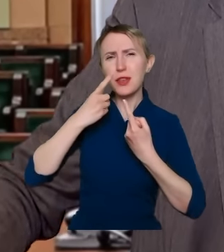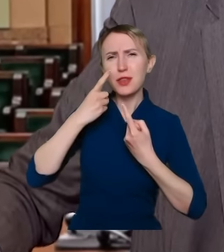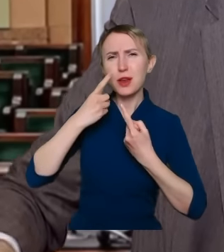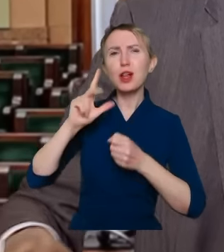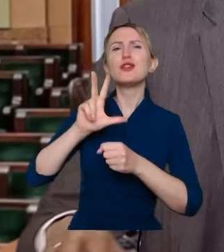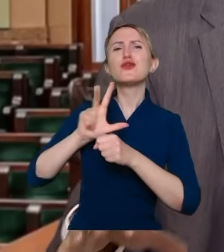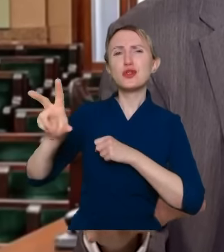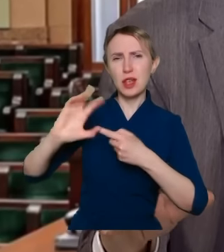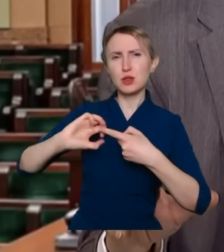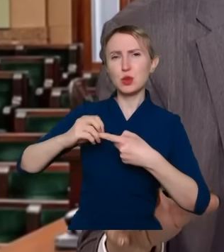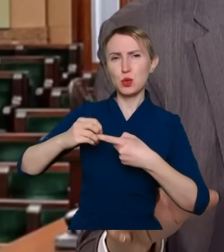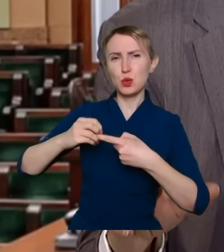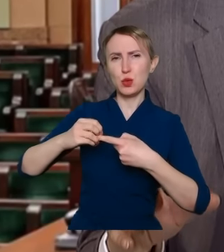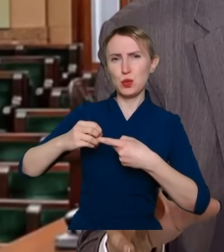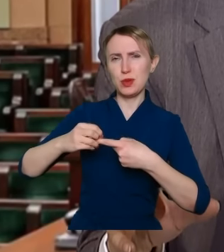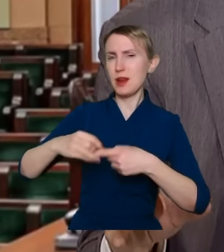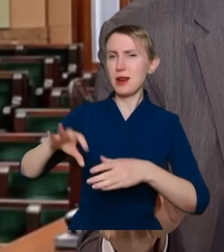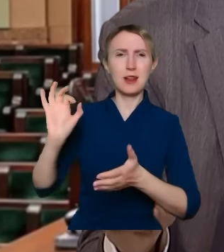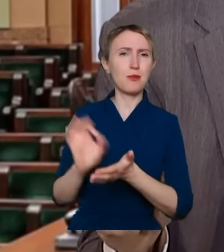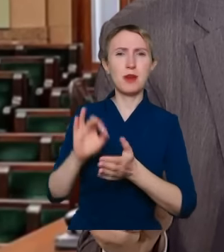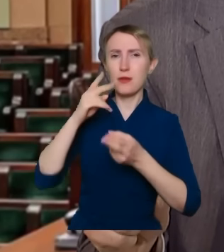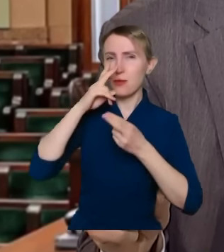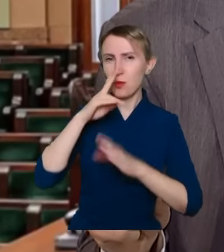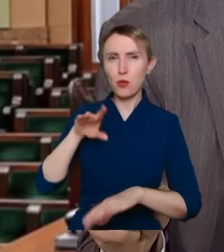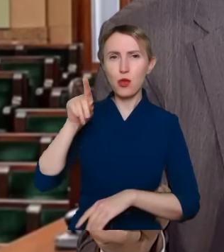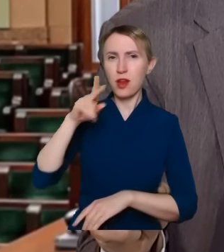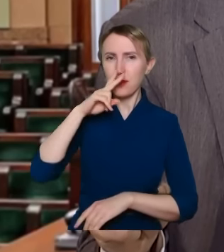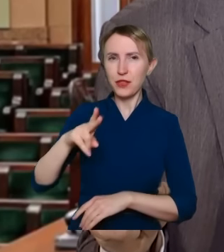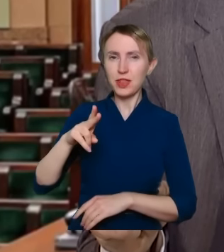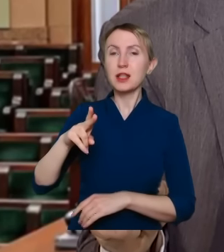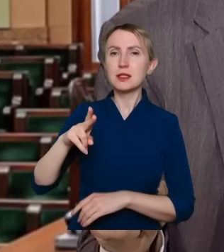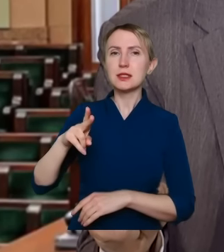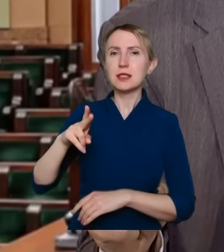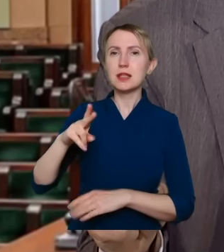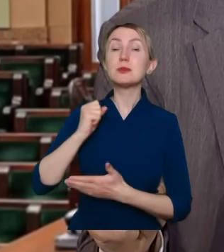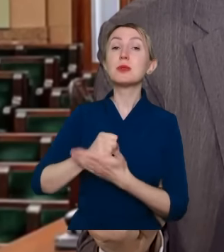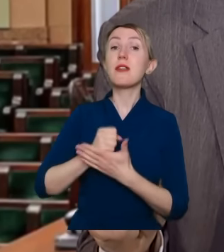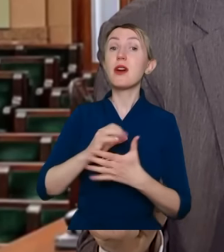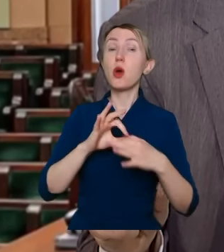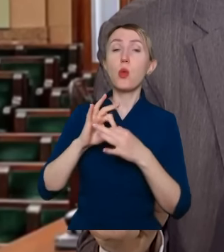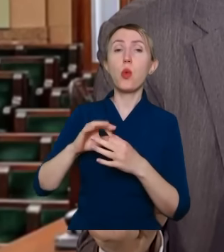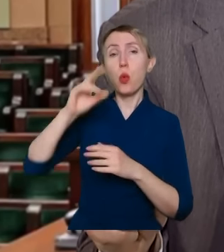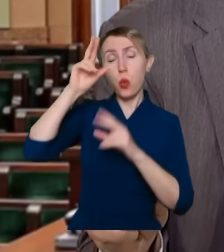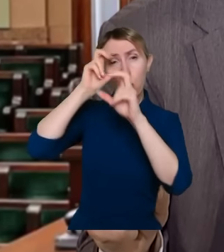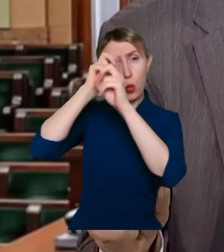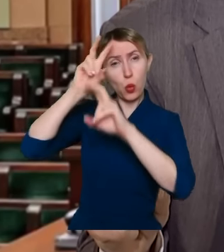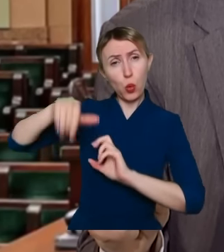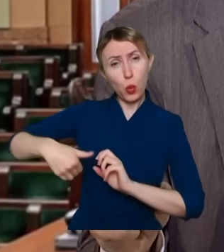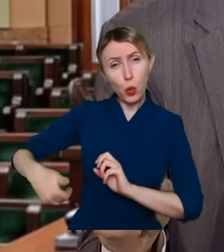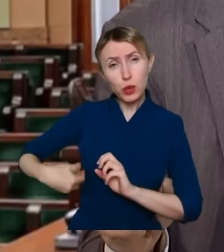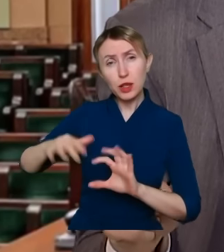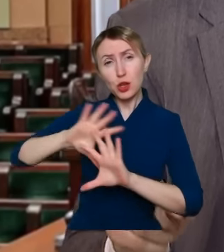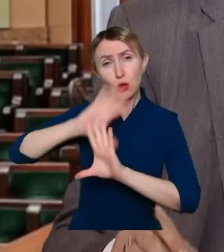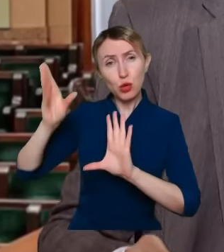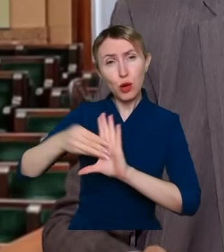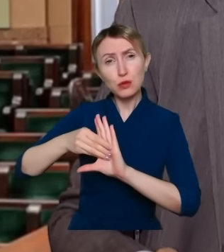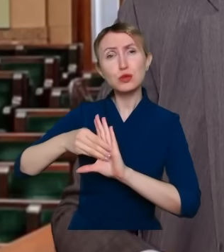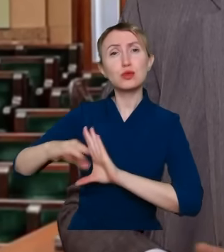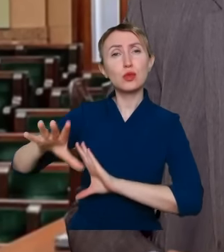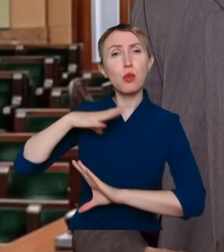grudnia I absolutnie pokazała to sprawa związana z górnik i to wszystko co się działo